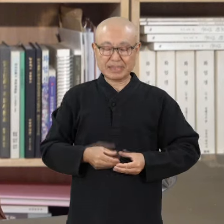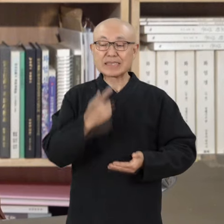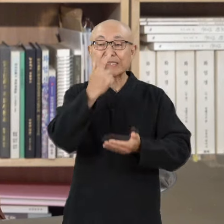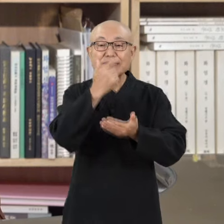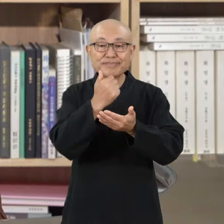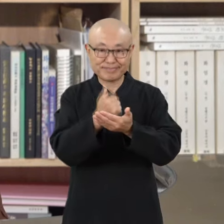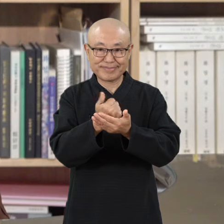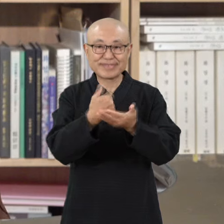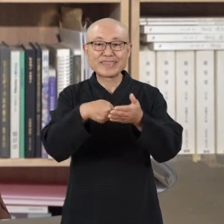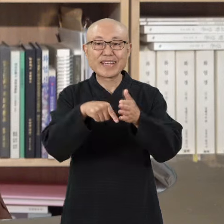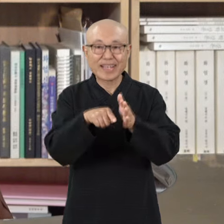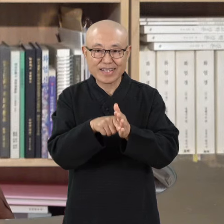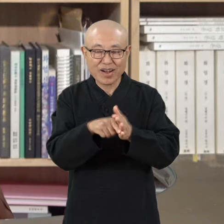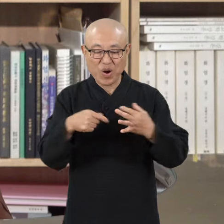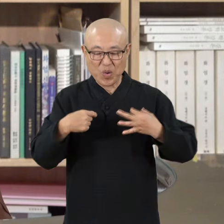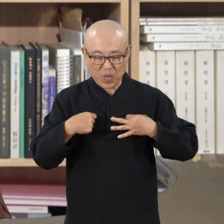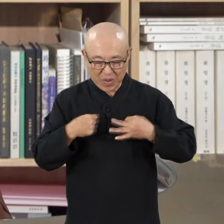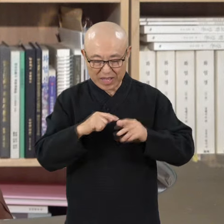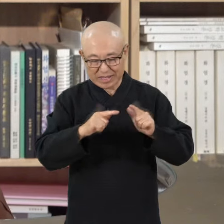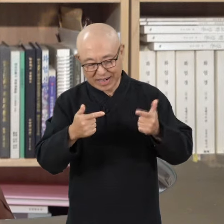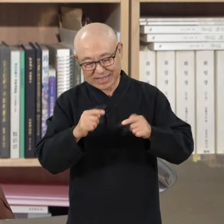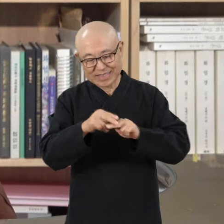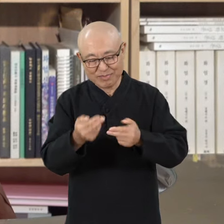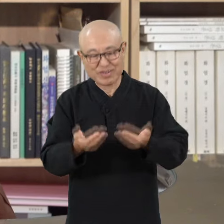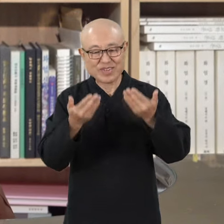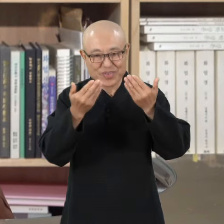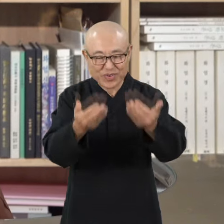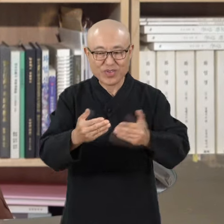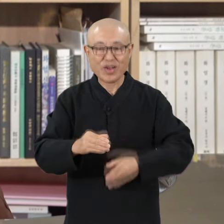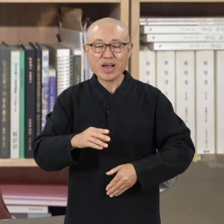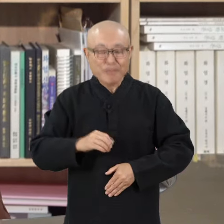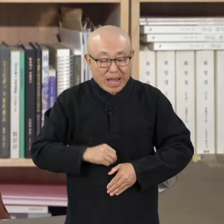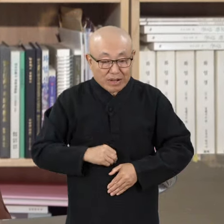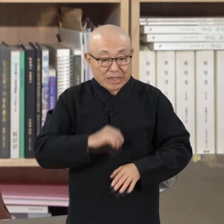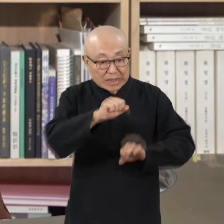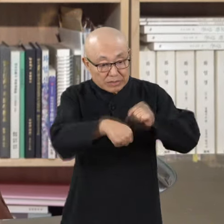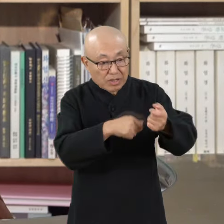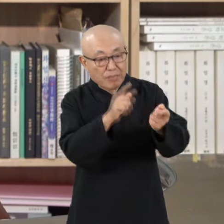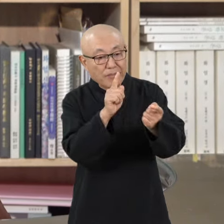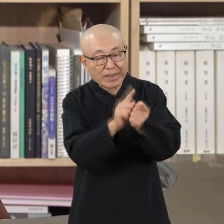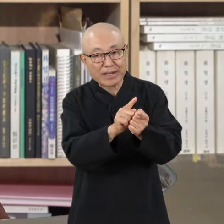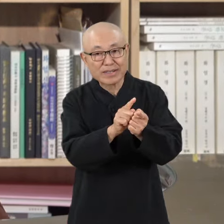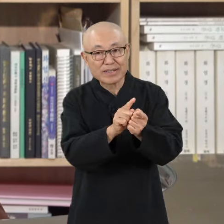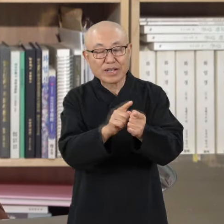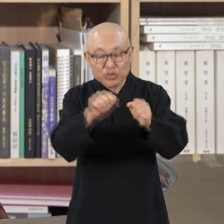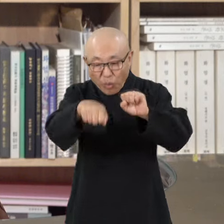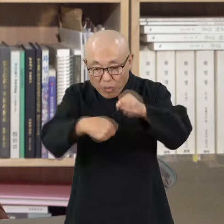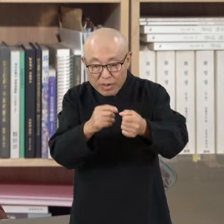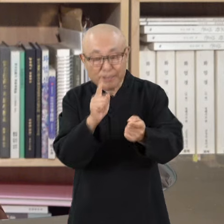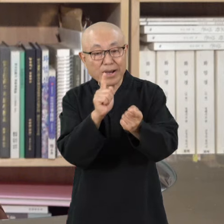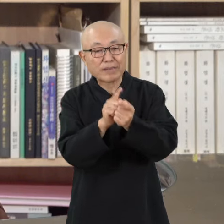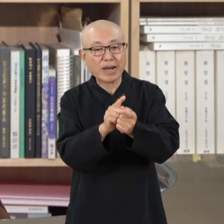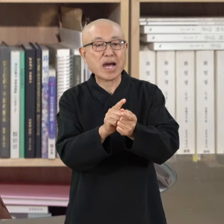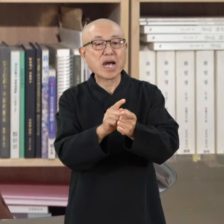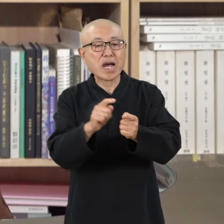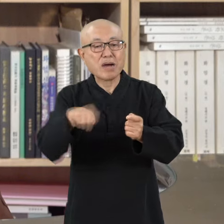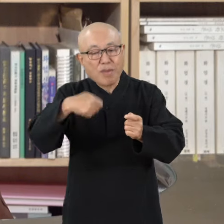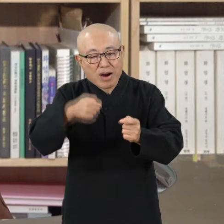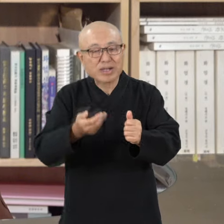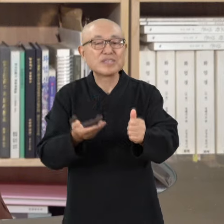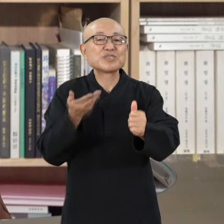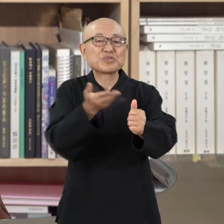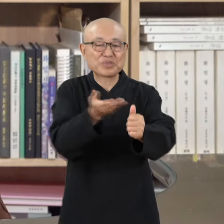수행자에게 공양을 베풀었고 또 배고픈 들짐승 모든 동물에게도 음식을